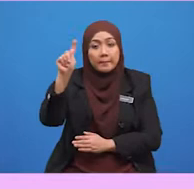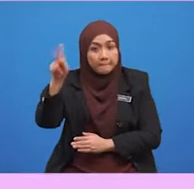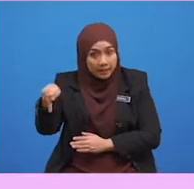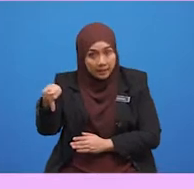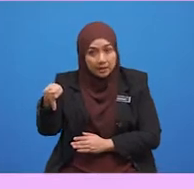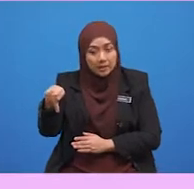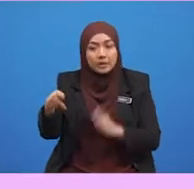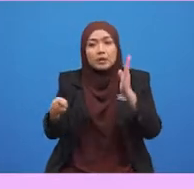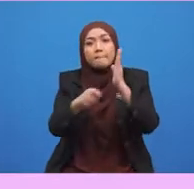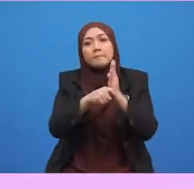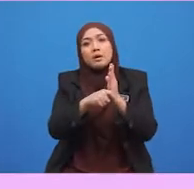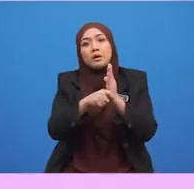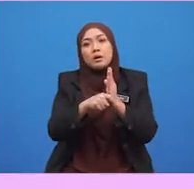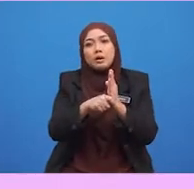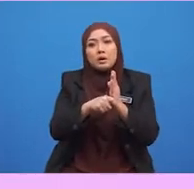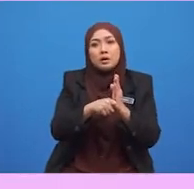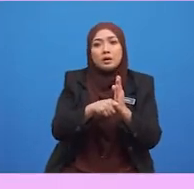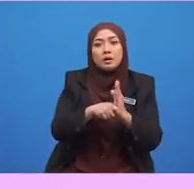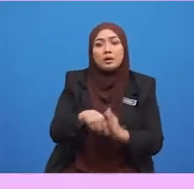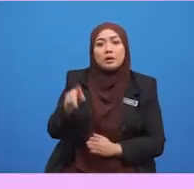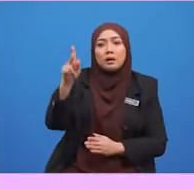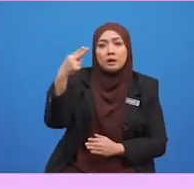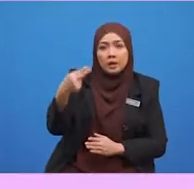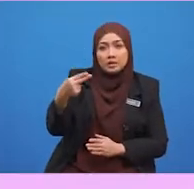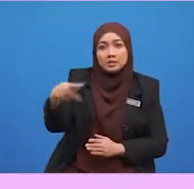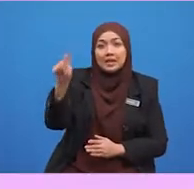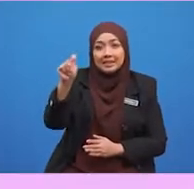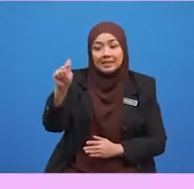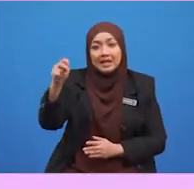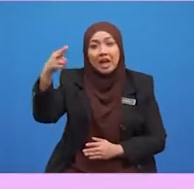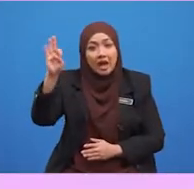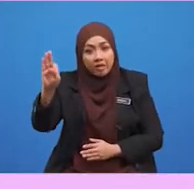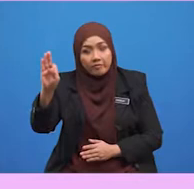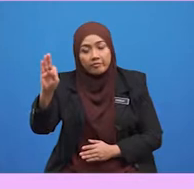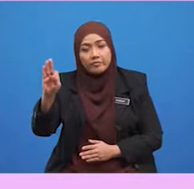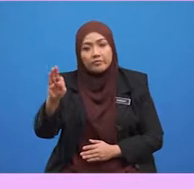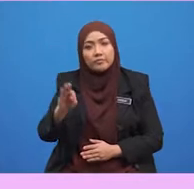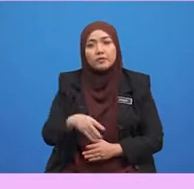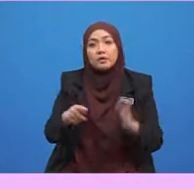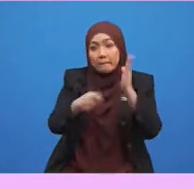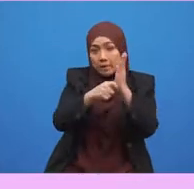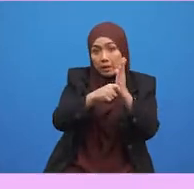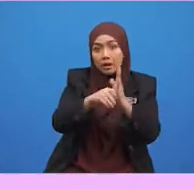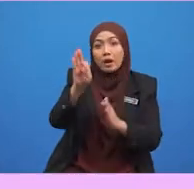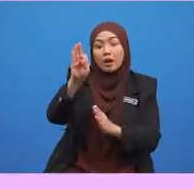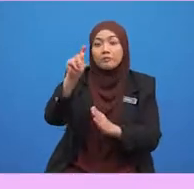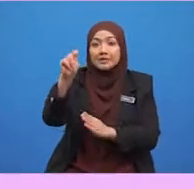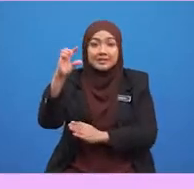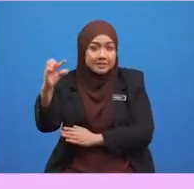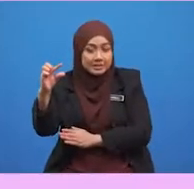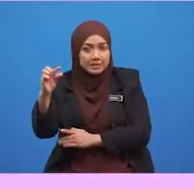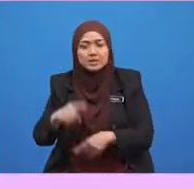HTE tambah luas segitiga HTF tambah luas segitiga